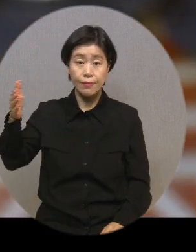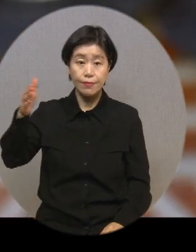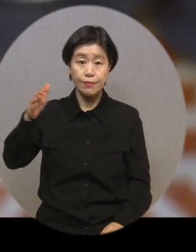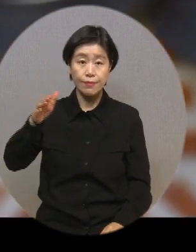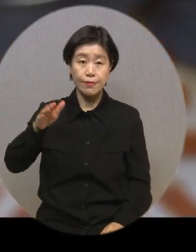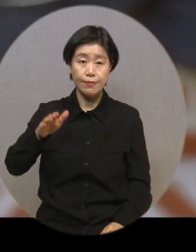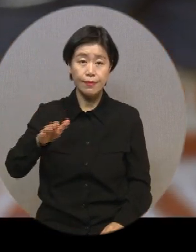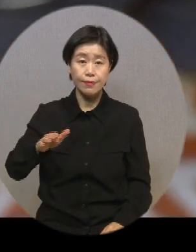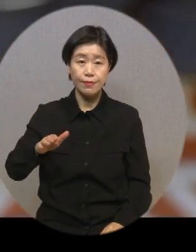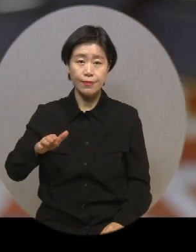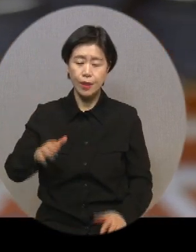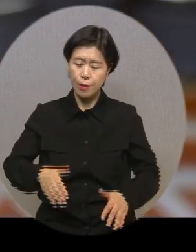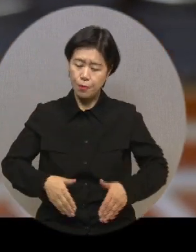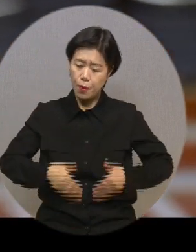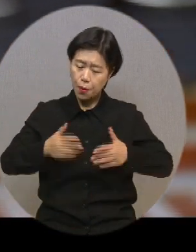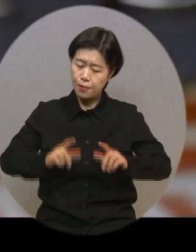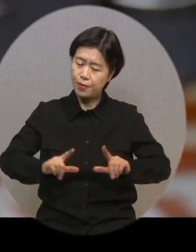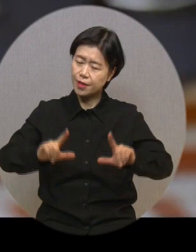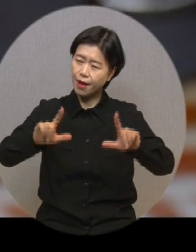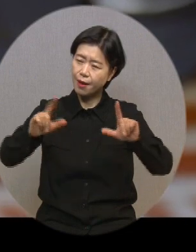하지만 반가운